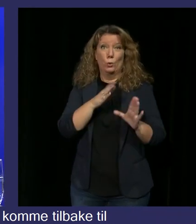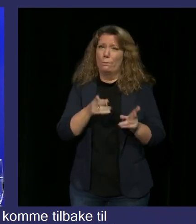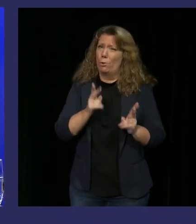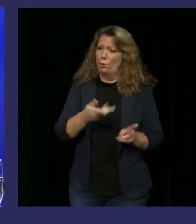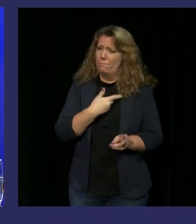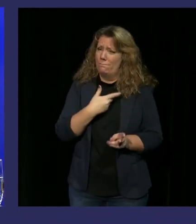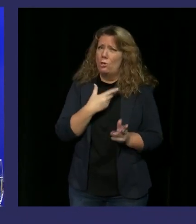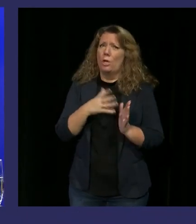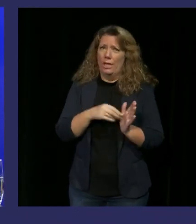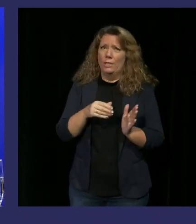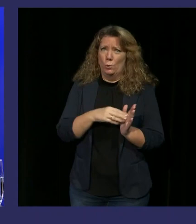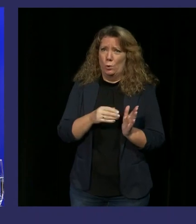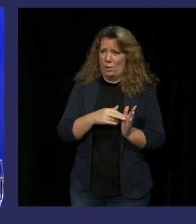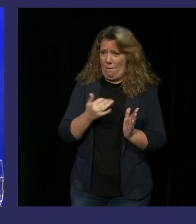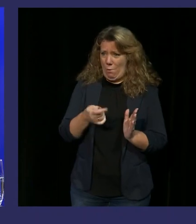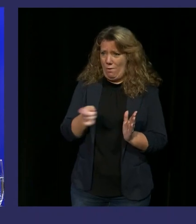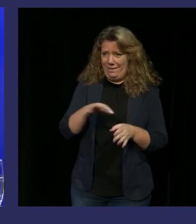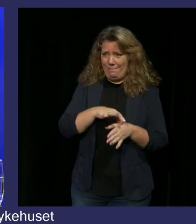disse.